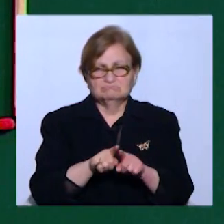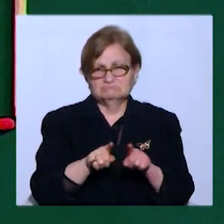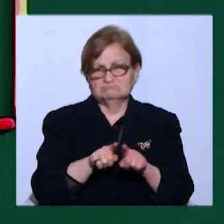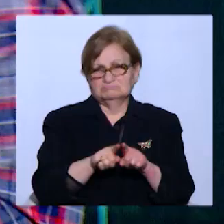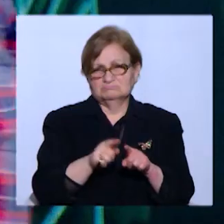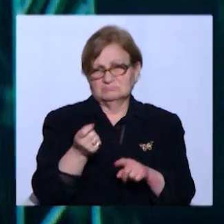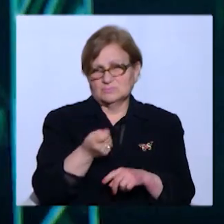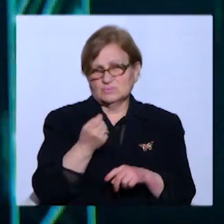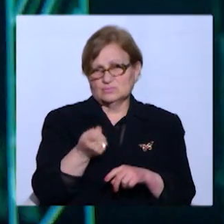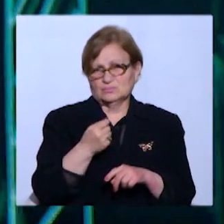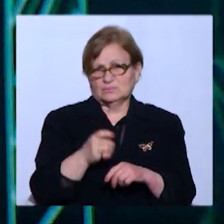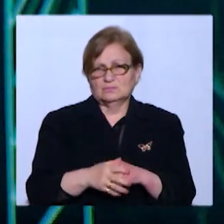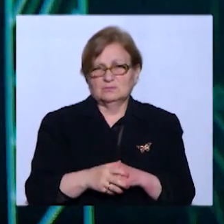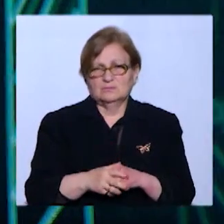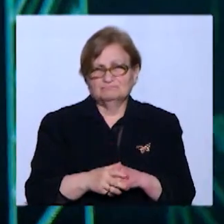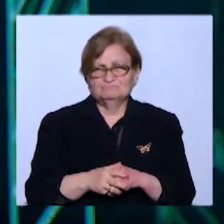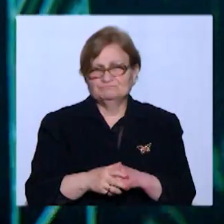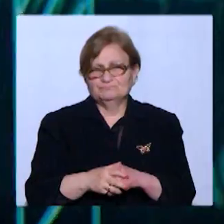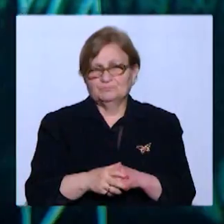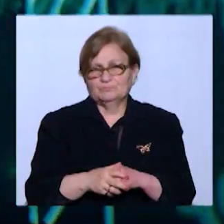არის აქეთ, ხო? კარგი, შეგვიძლია